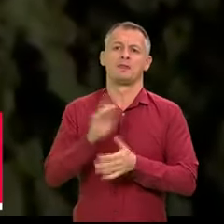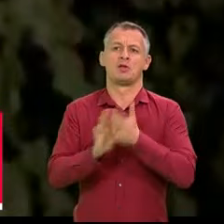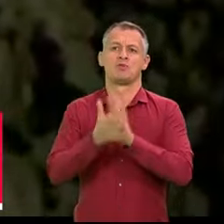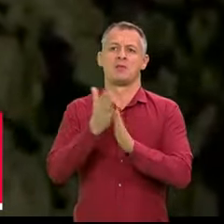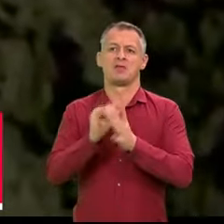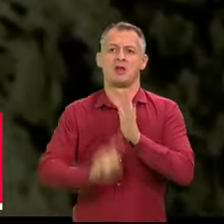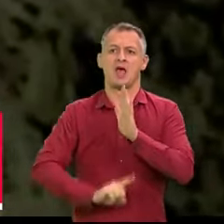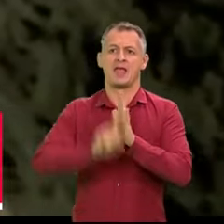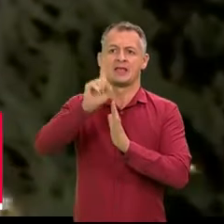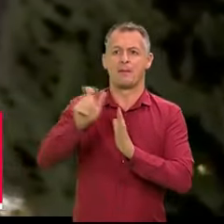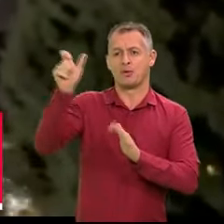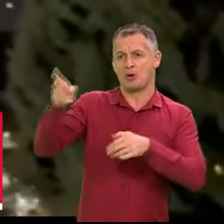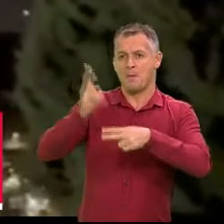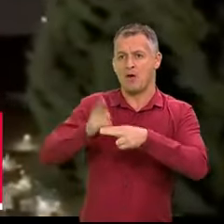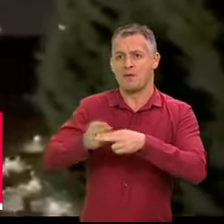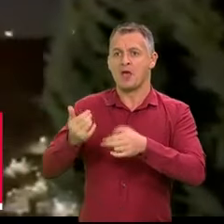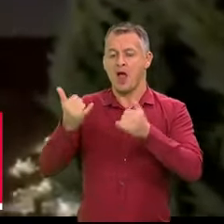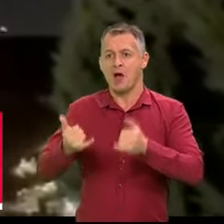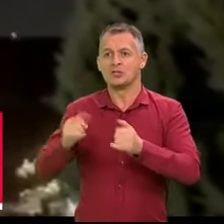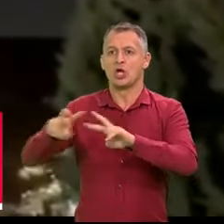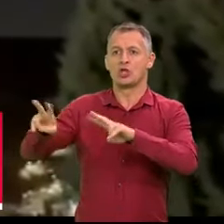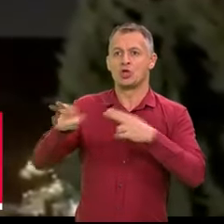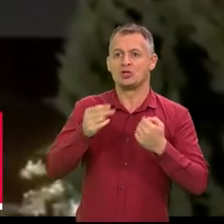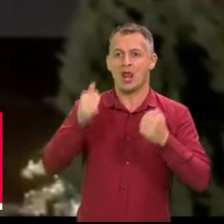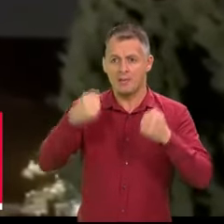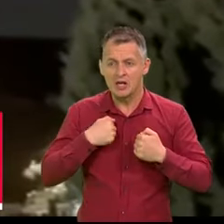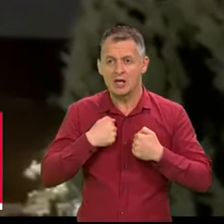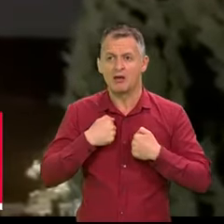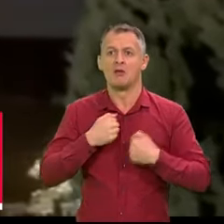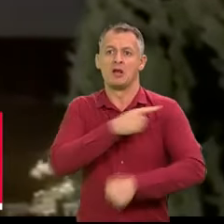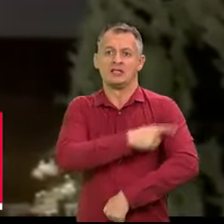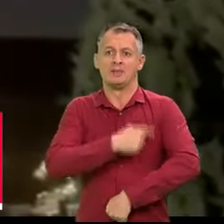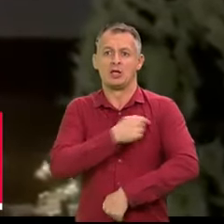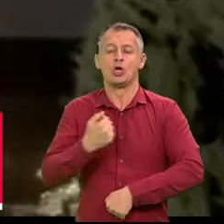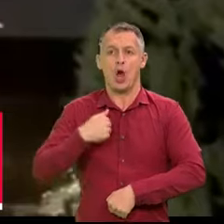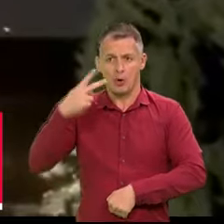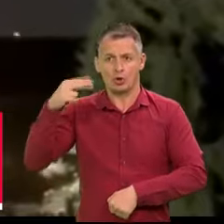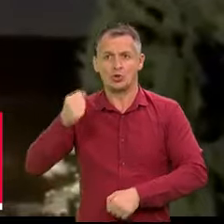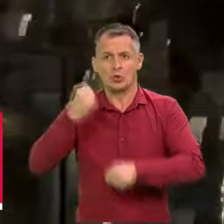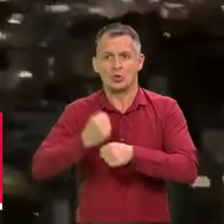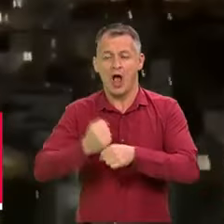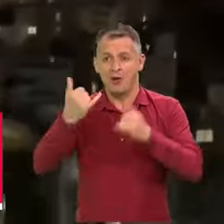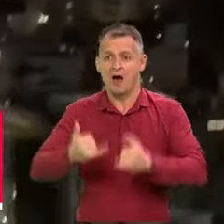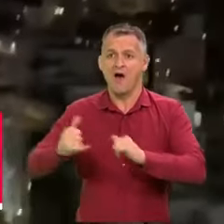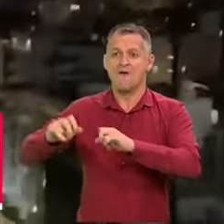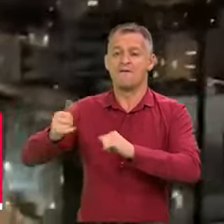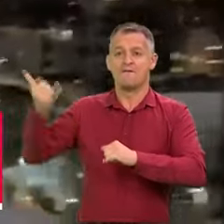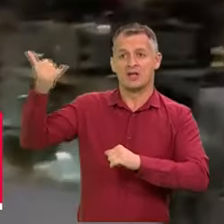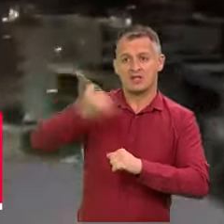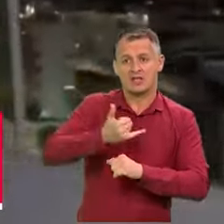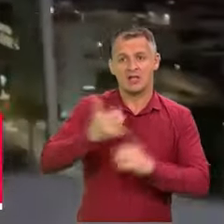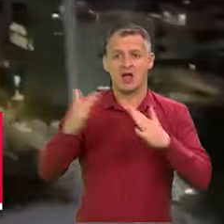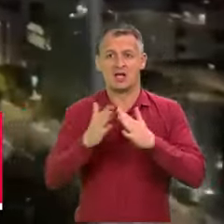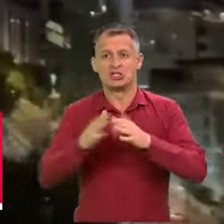rachetele, bolnavii mei s-au întors la clinica mea și eu am continuat să lucrez. Și acum am venit acasă, deja circulația